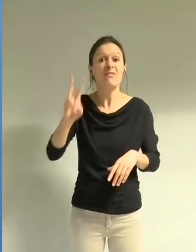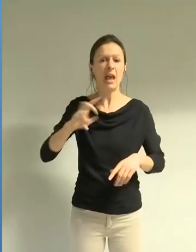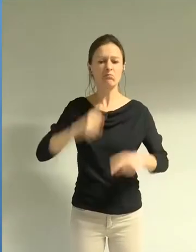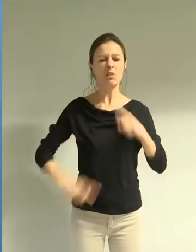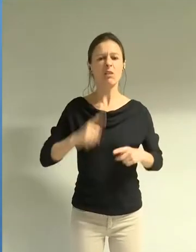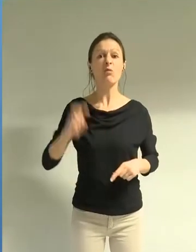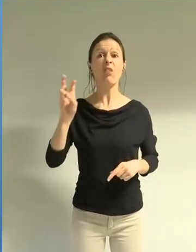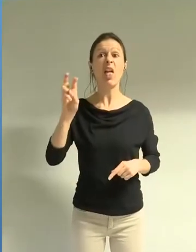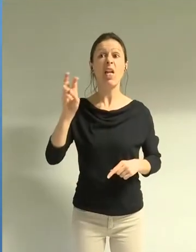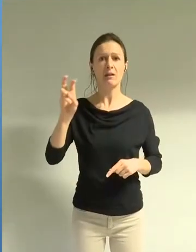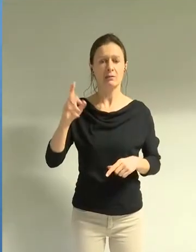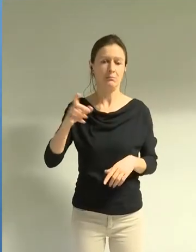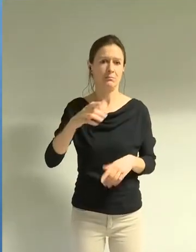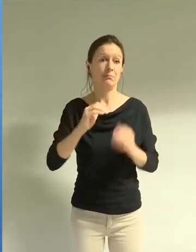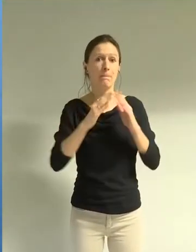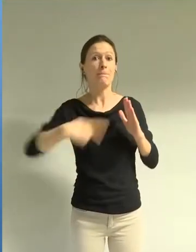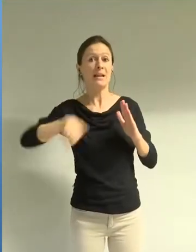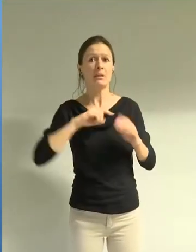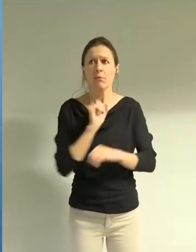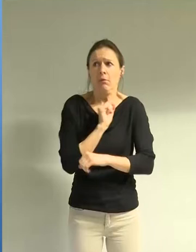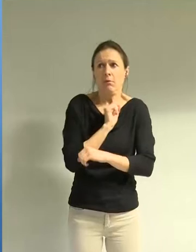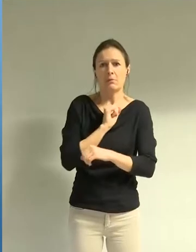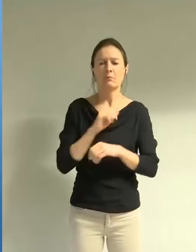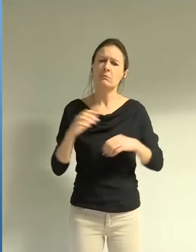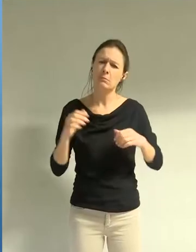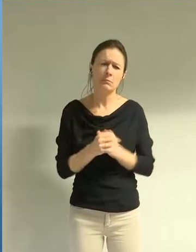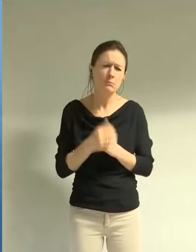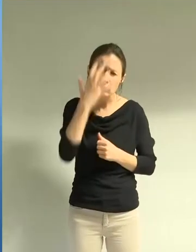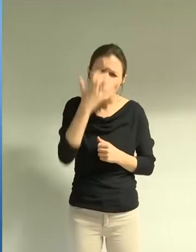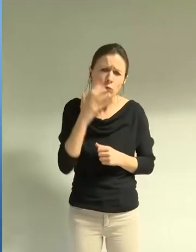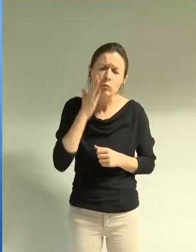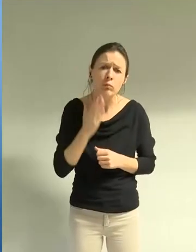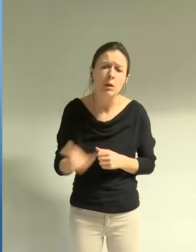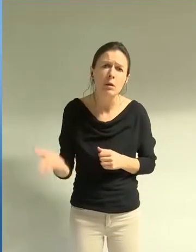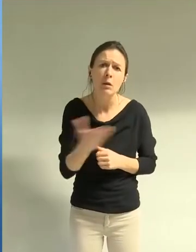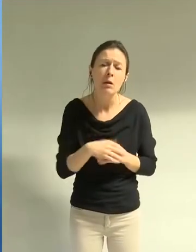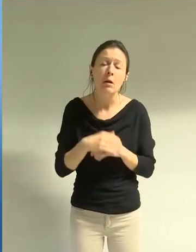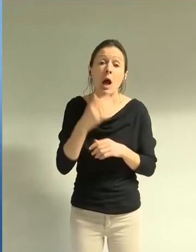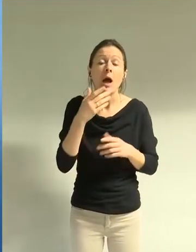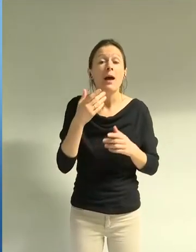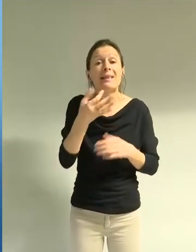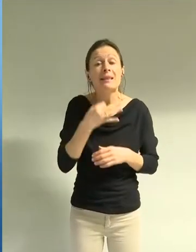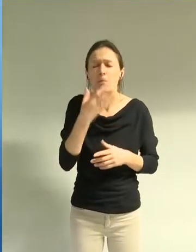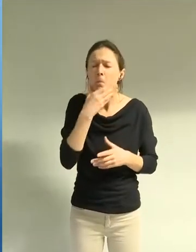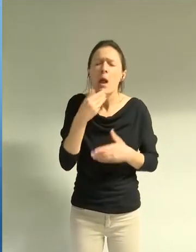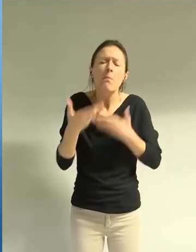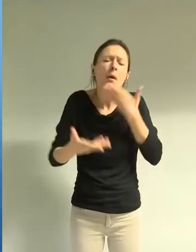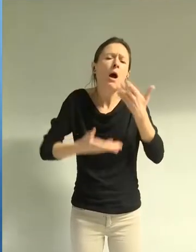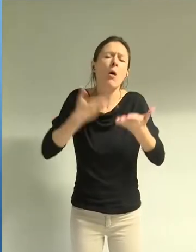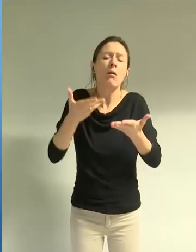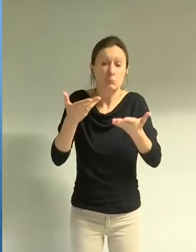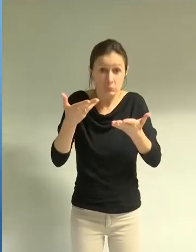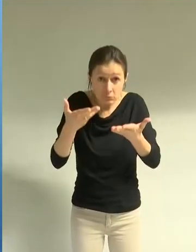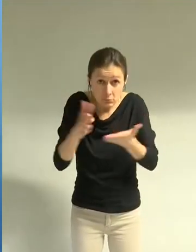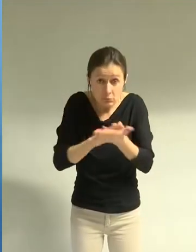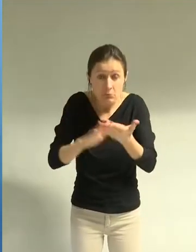tous toutes les chaumières bon soyons sérieux s'il vous plaît notamment sur la question des belles paroles le pays avance tellement bien sur le sentier de